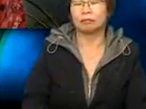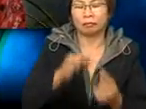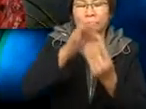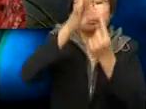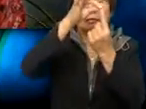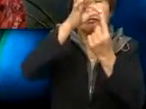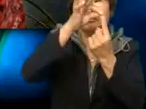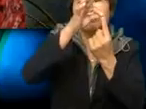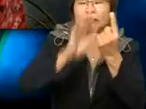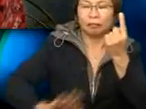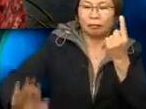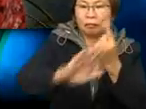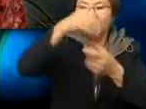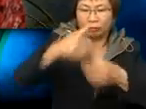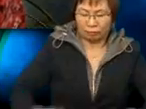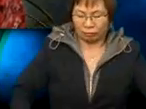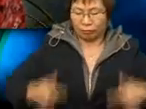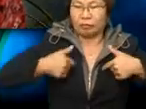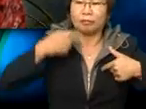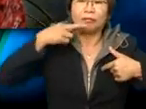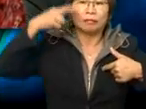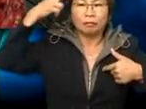Utamakan mereka dalam kehidupan remaja.